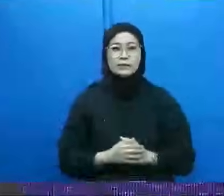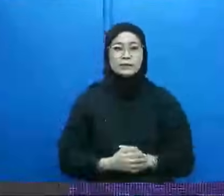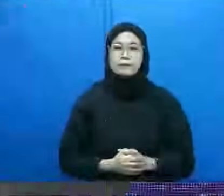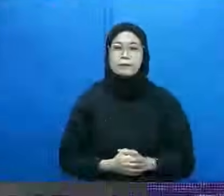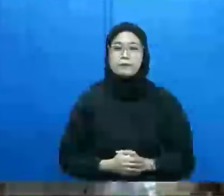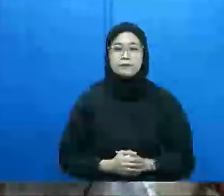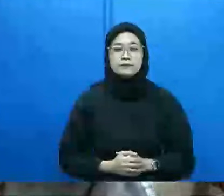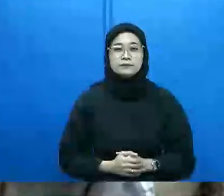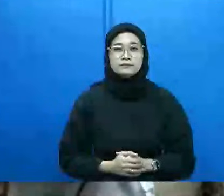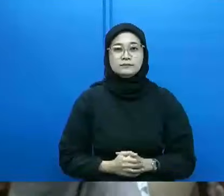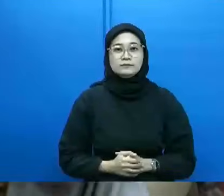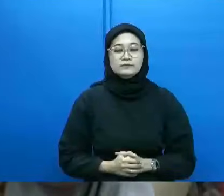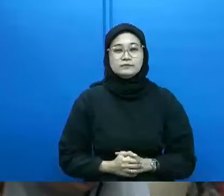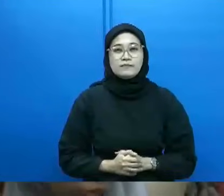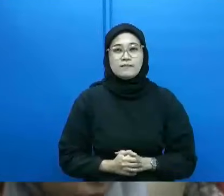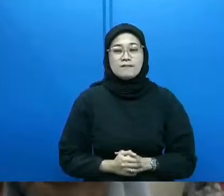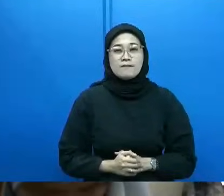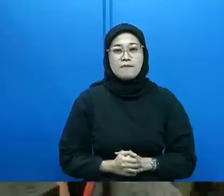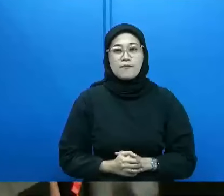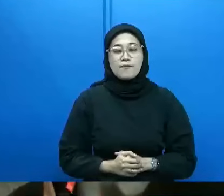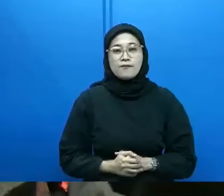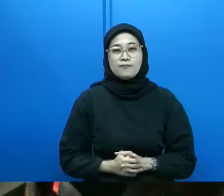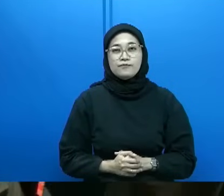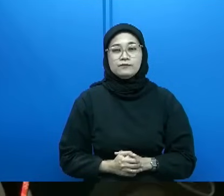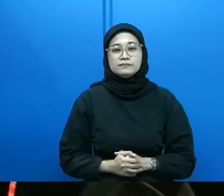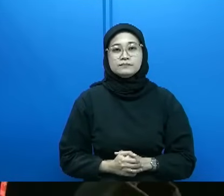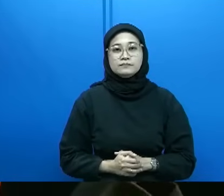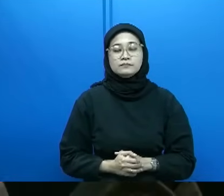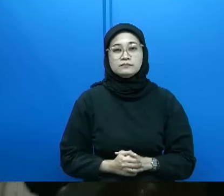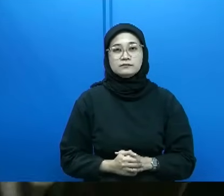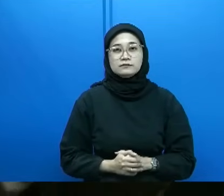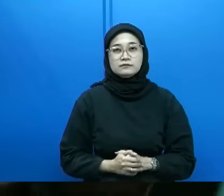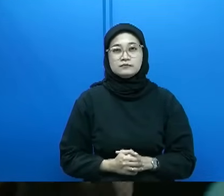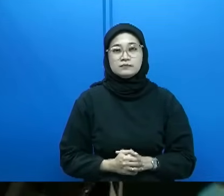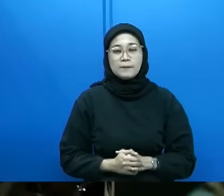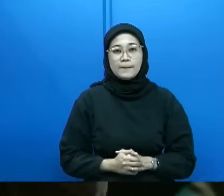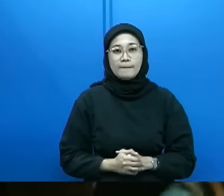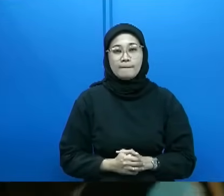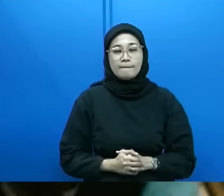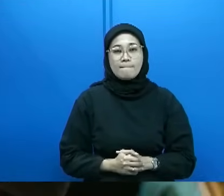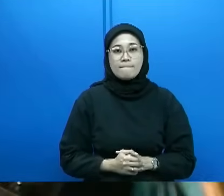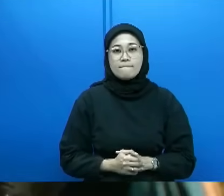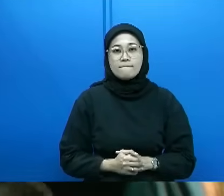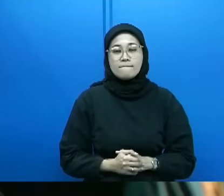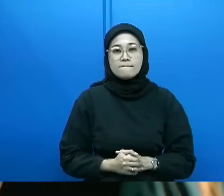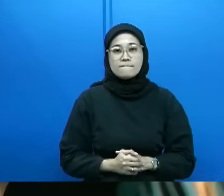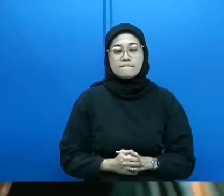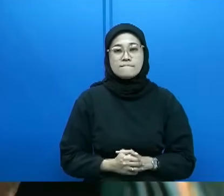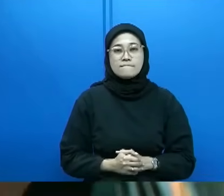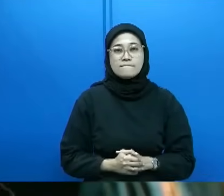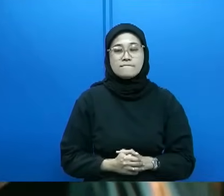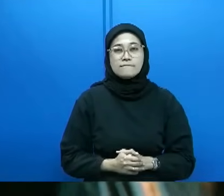yunazzilu al-ghaith wa ya'lamu ma fil arham wa ma tadri nafsun madza taksibu ghadan wa ma tadri nafsun bi ayyi ardhin